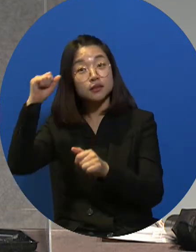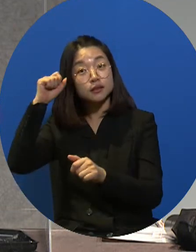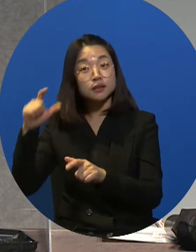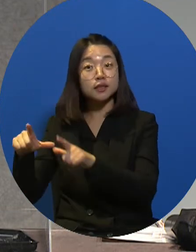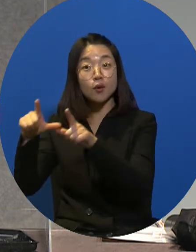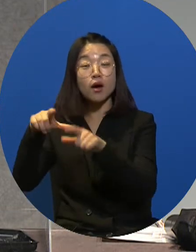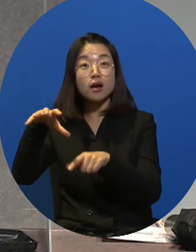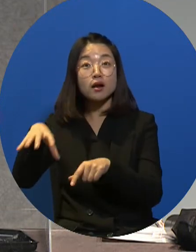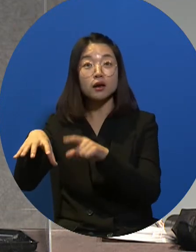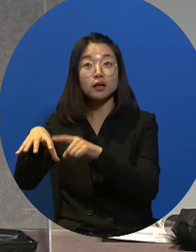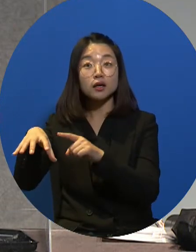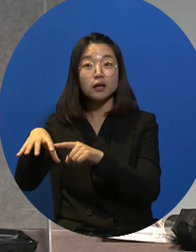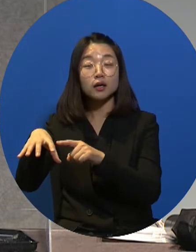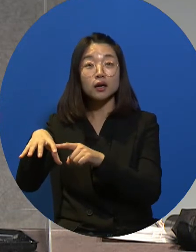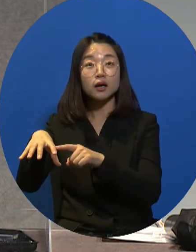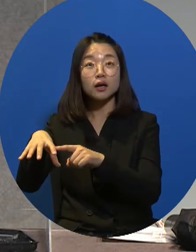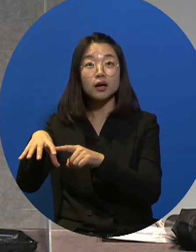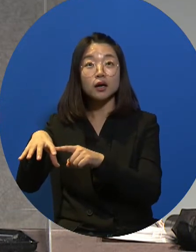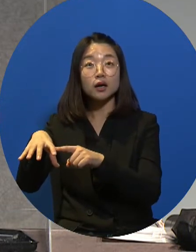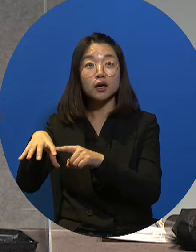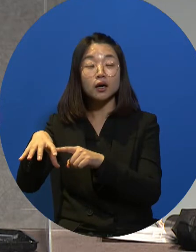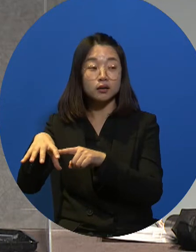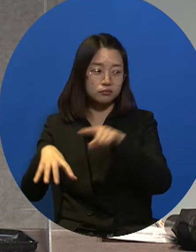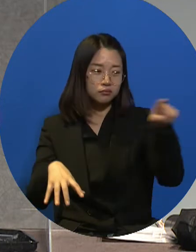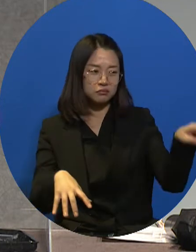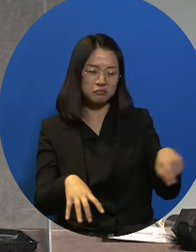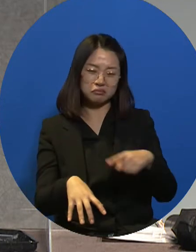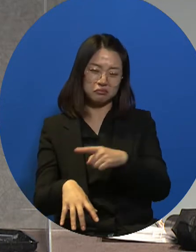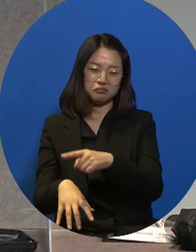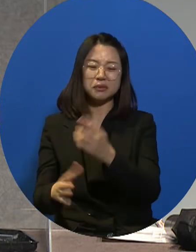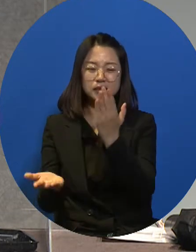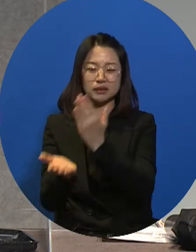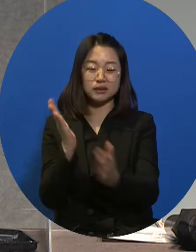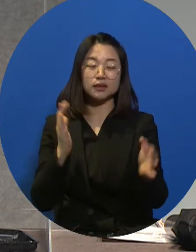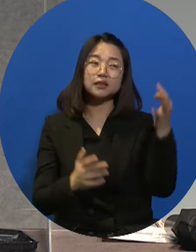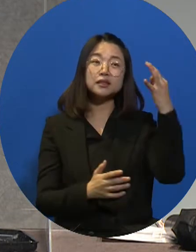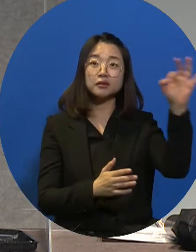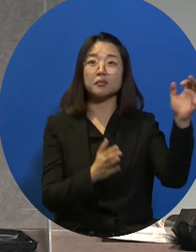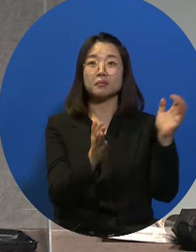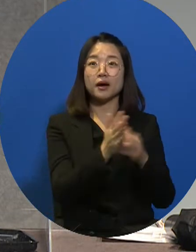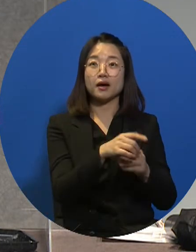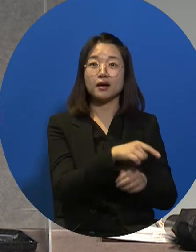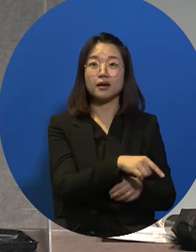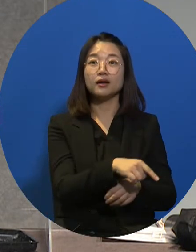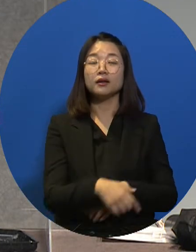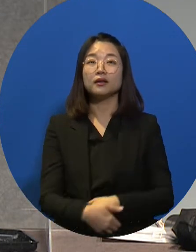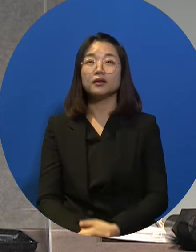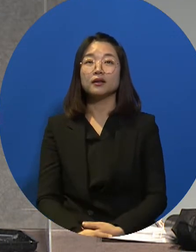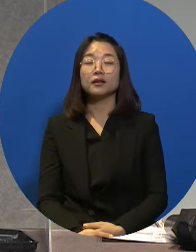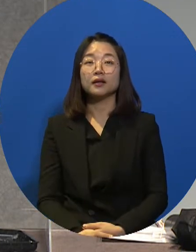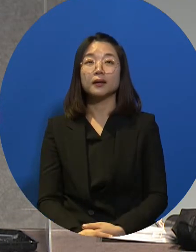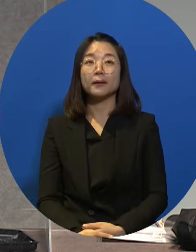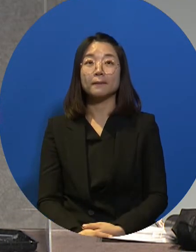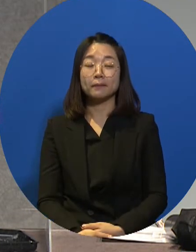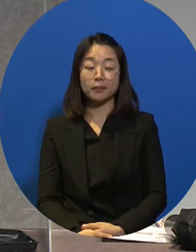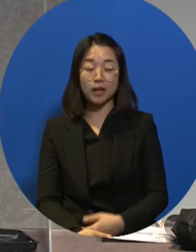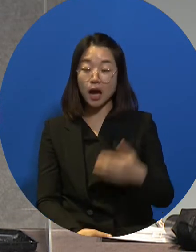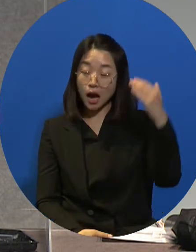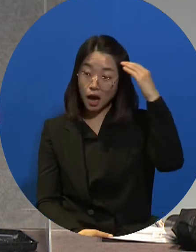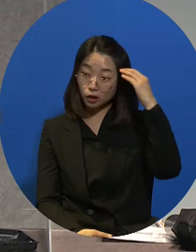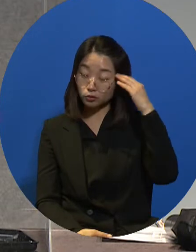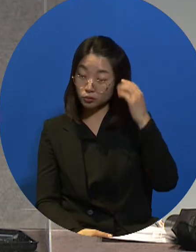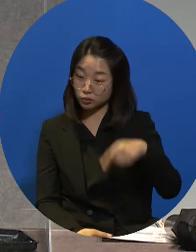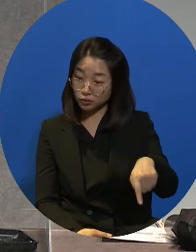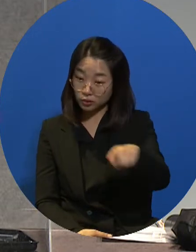그 근거에서 부당한 처우임을 인정했다고 합니다. 최근 한국에서도 이런 미신고 시설에서 사망한